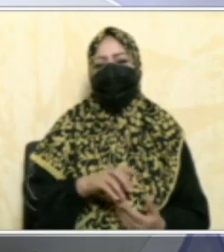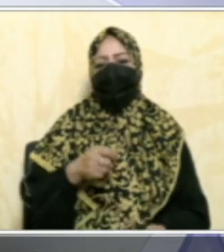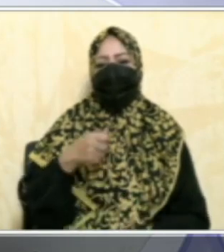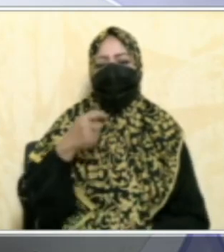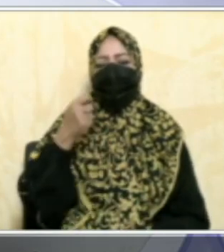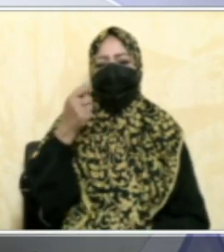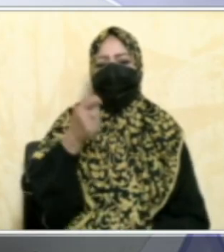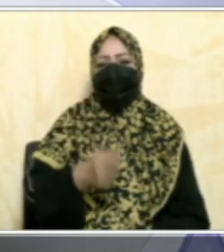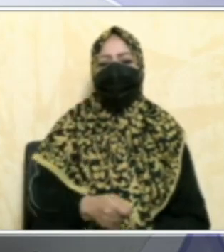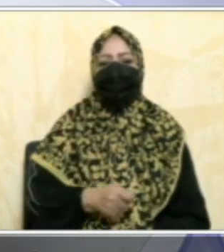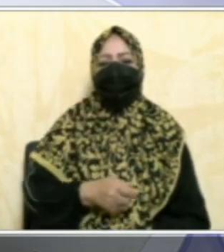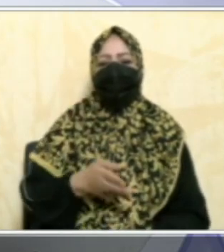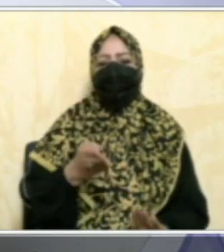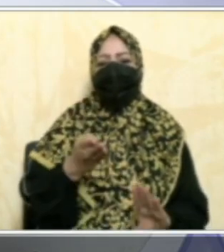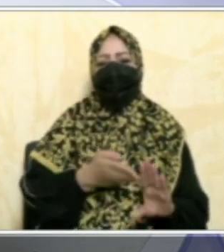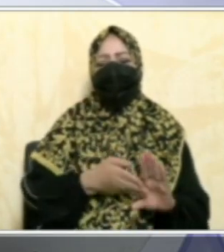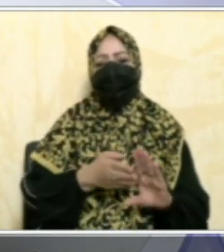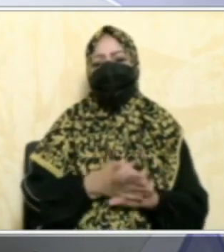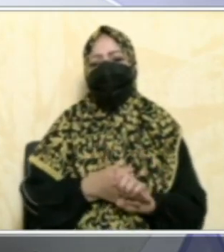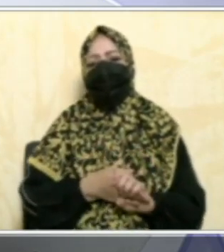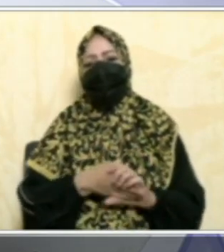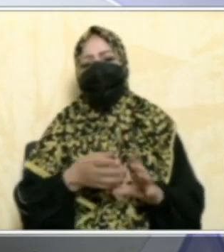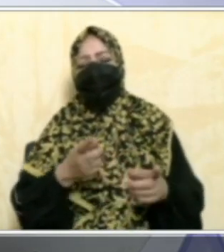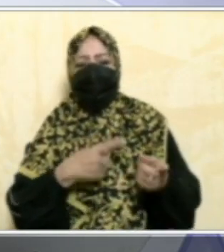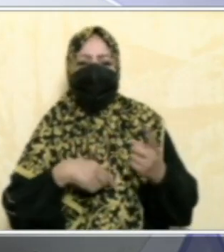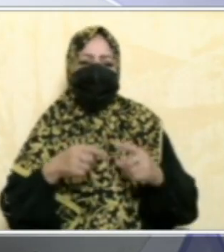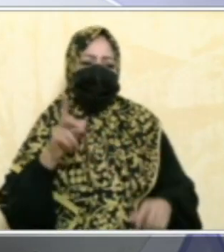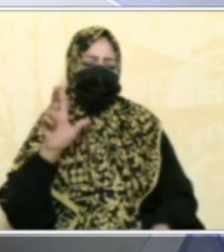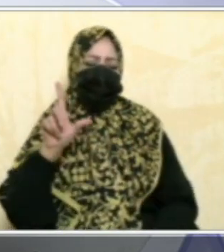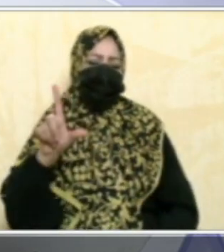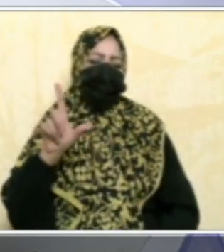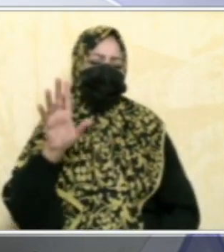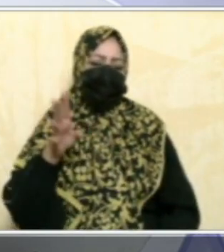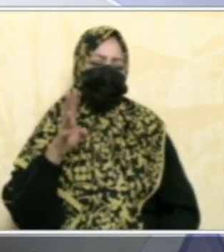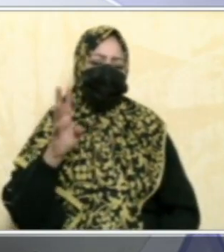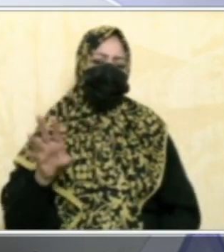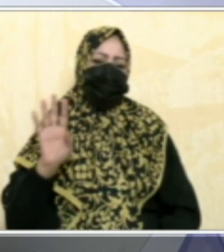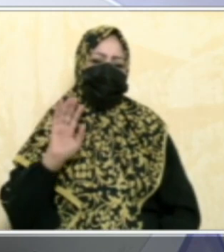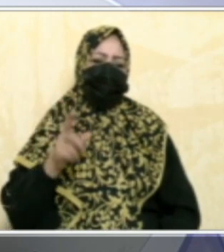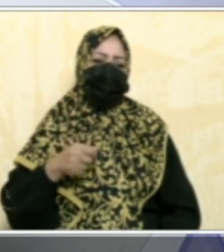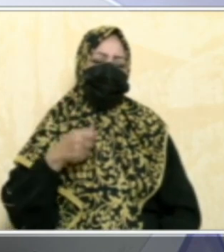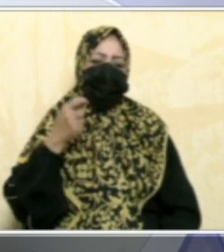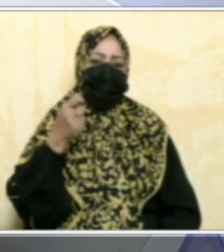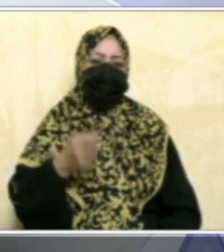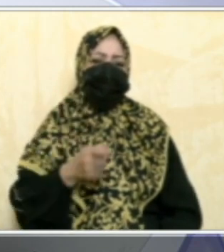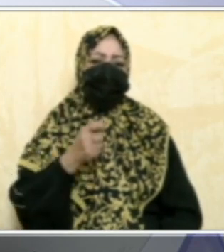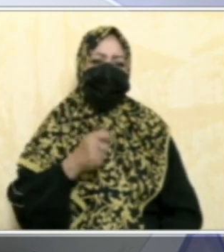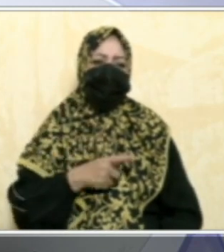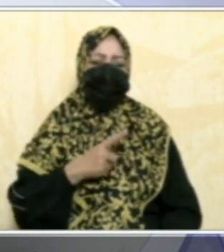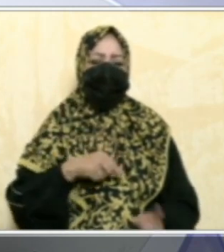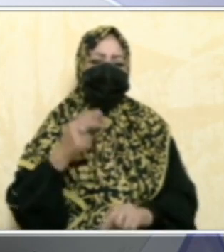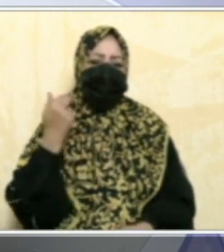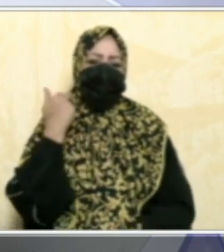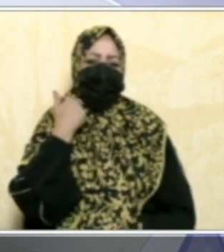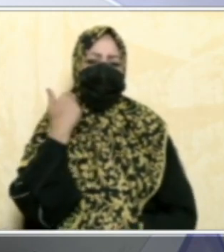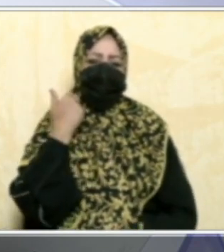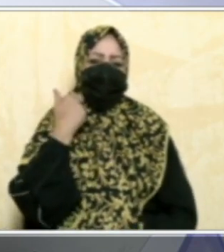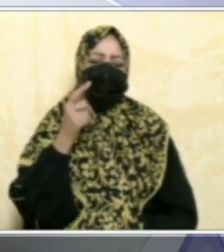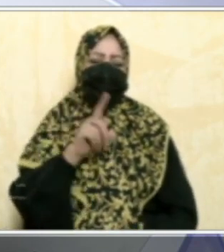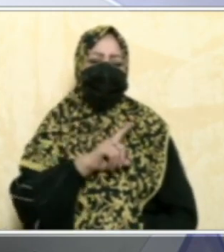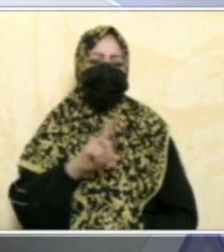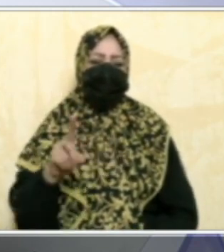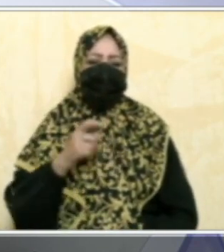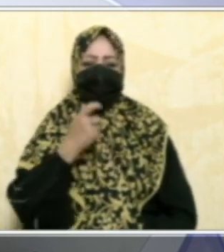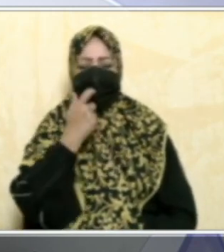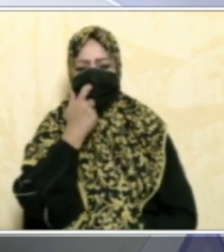حلال أو لا أصلا، فلا يجوز له أن يشتري شيئا محرما، ولا يجوز له مثلا أن يصطرف بدون